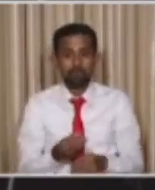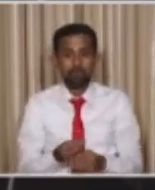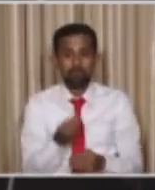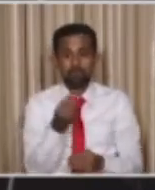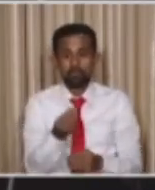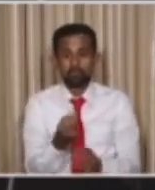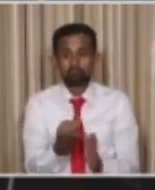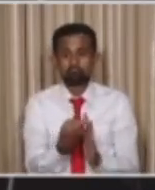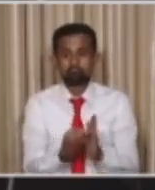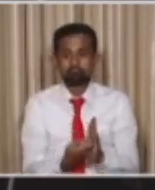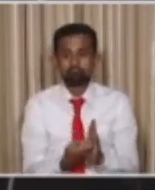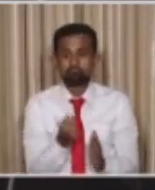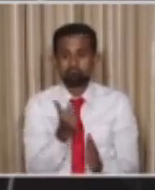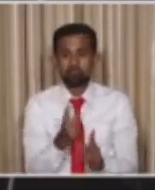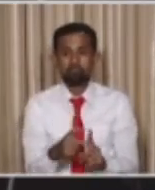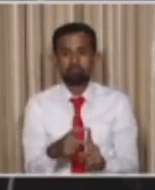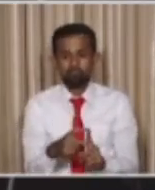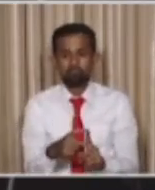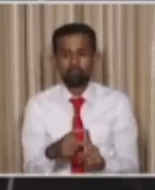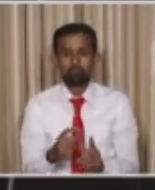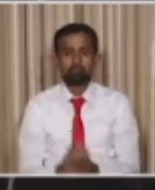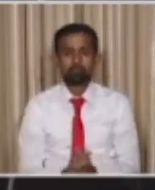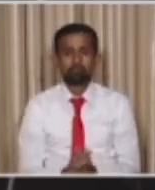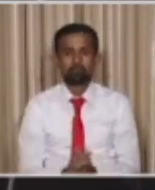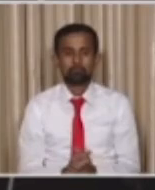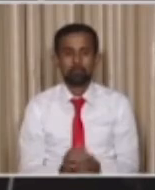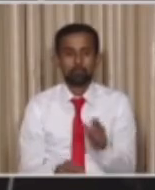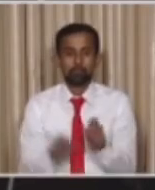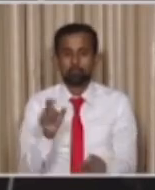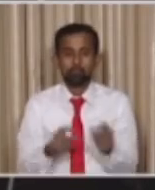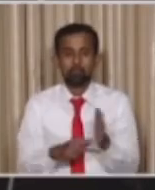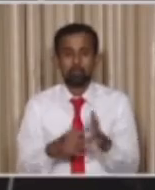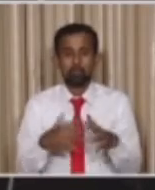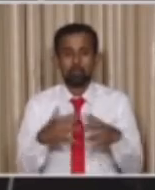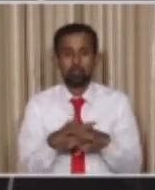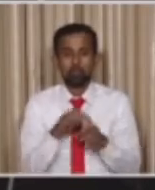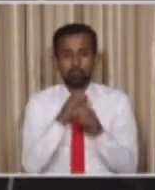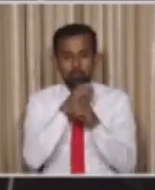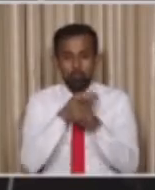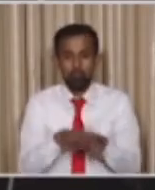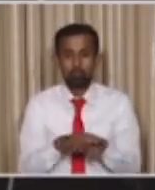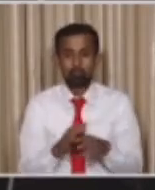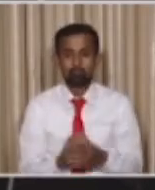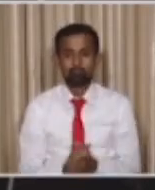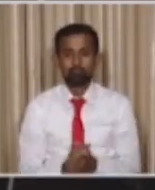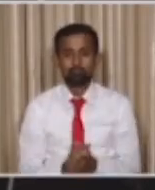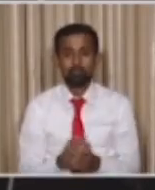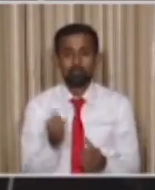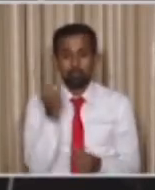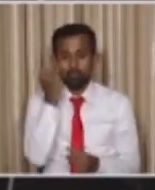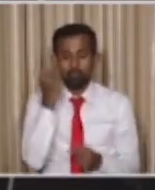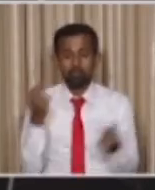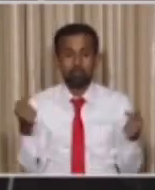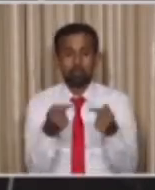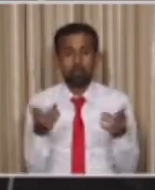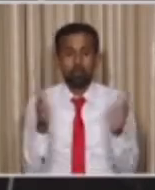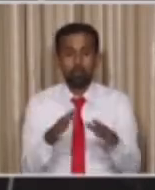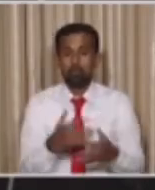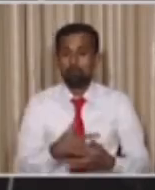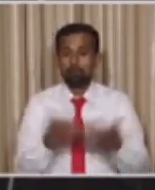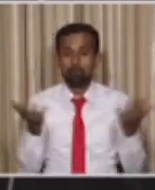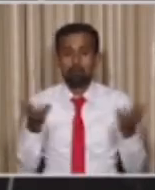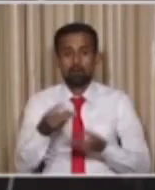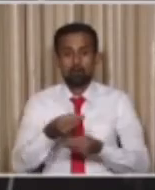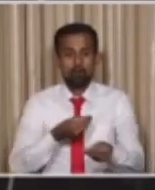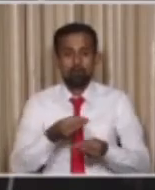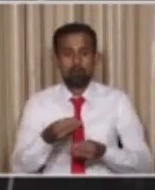දීති ඊටම තදයි. ඒ නිසා මිනිස්සු ඒ නීතියට ගරු කරනවා. අද සිංගප්පූරු වරායේ විශාල ගණදෙනු